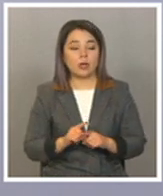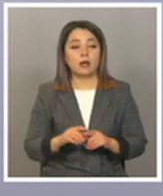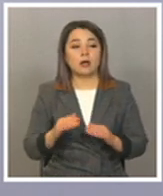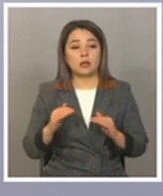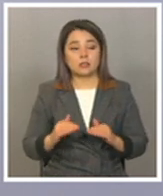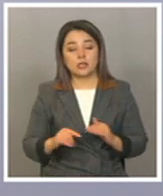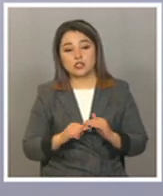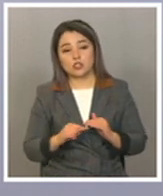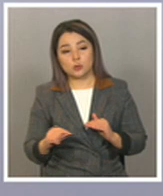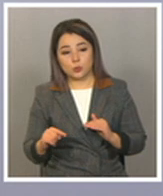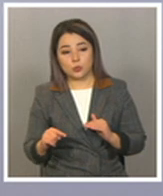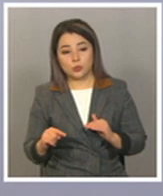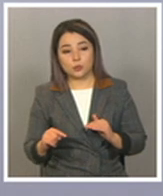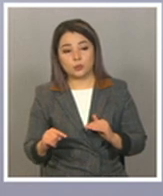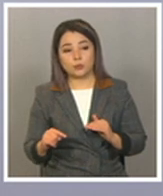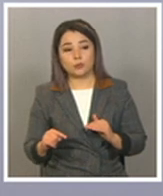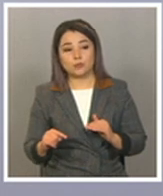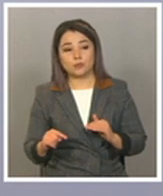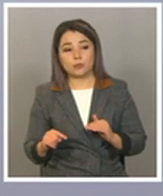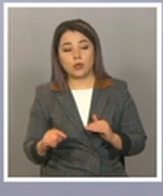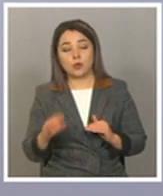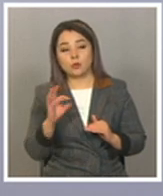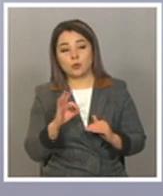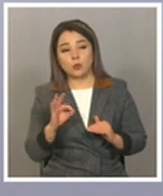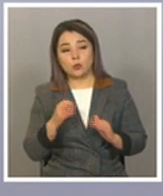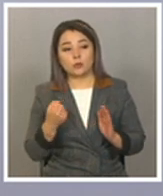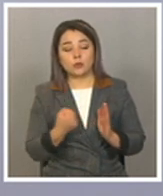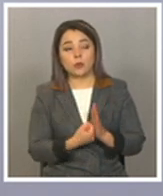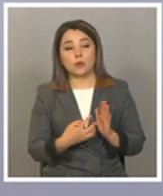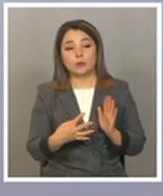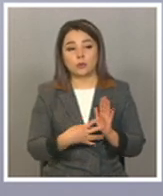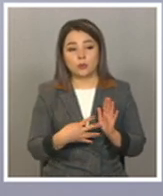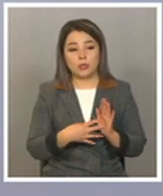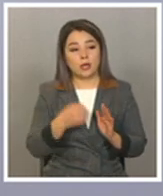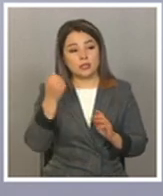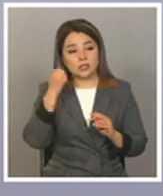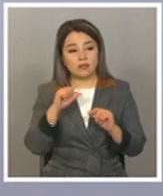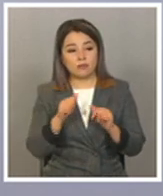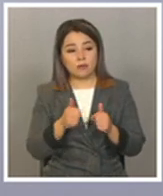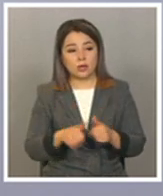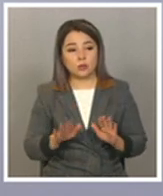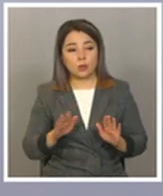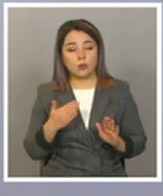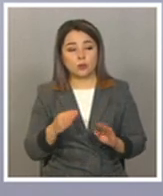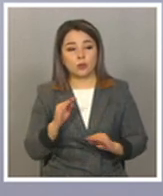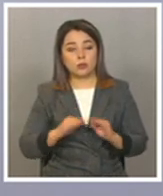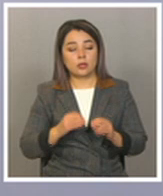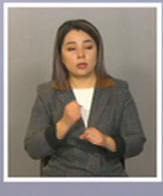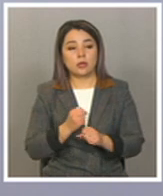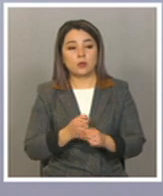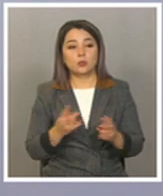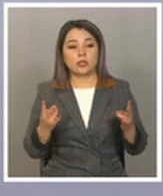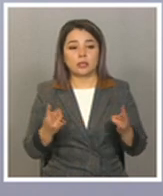сызу және 0-ден 9-ға дейінгі символдарынан ғана тұру керек.